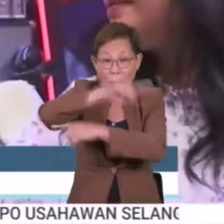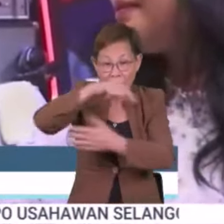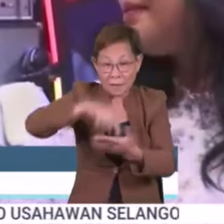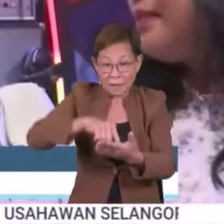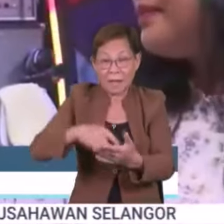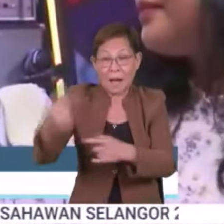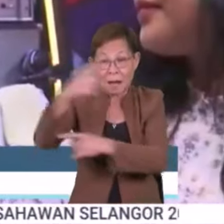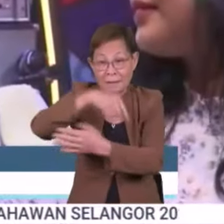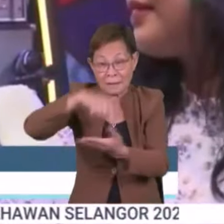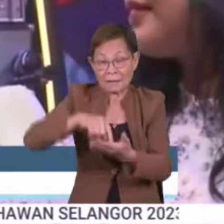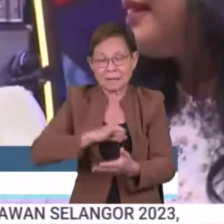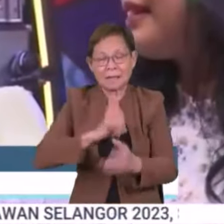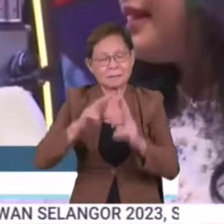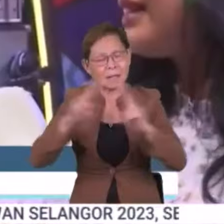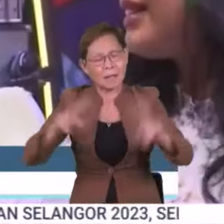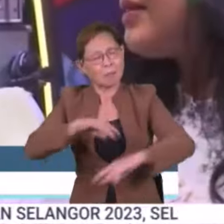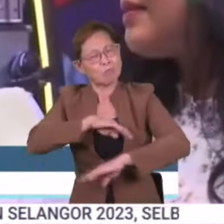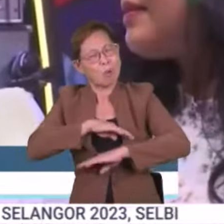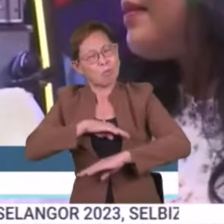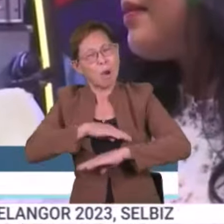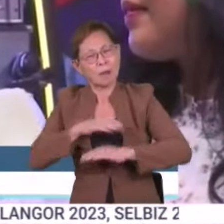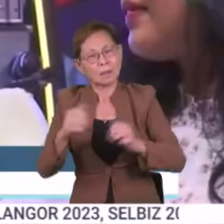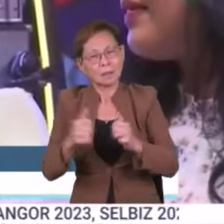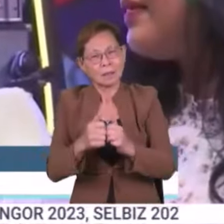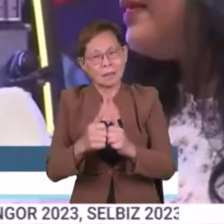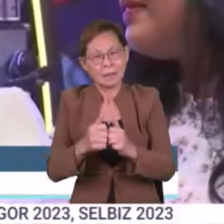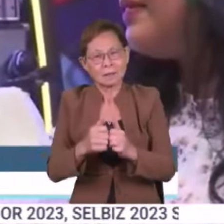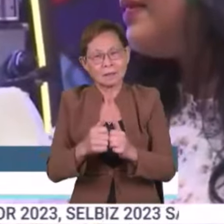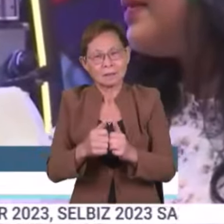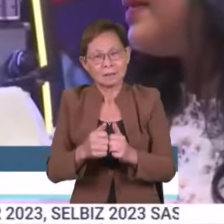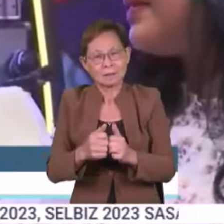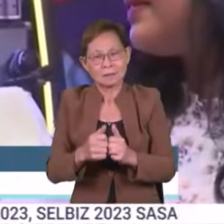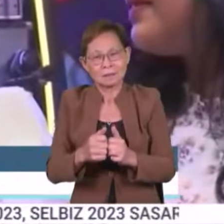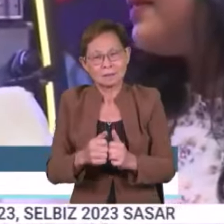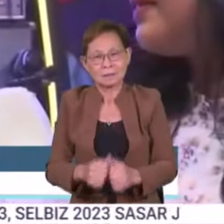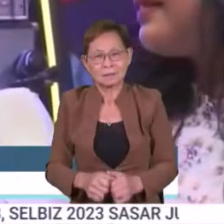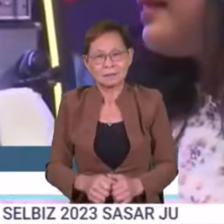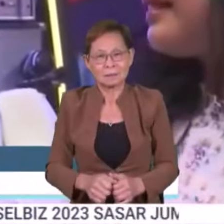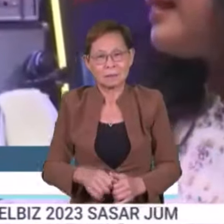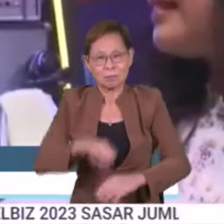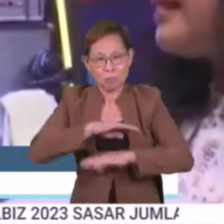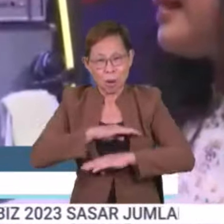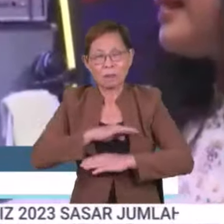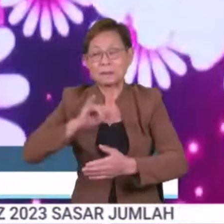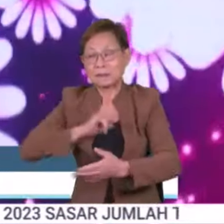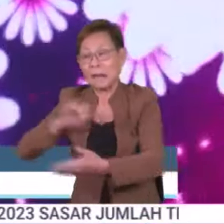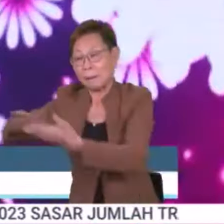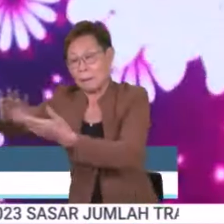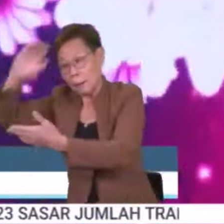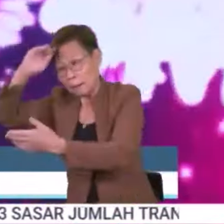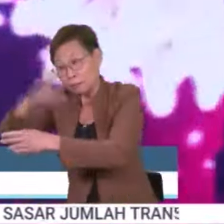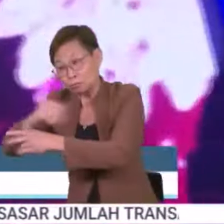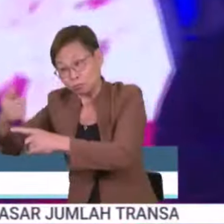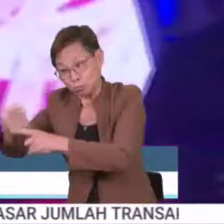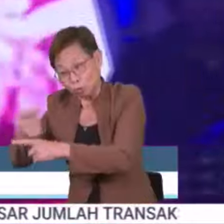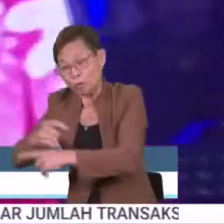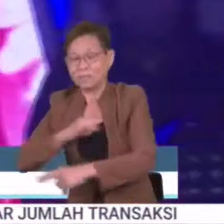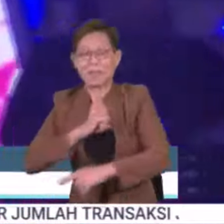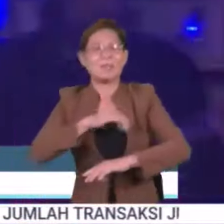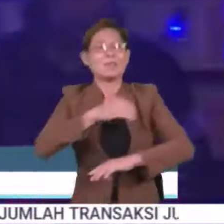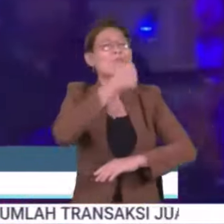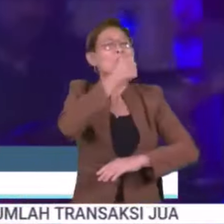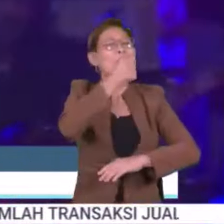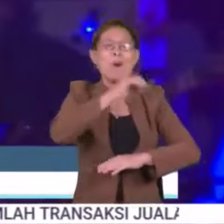saya sangat berpuas hatilah dengan apa yang saya belajar dan training selama ni